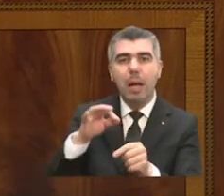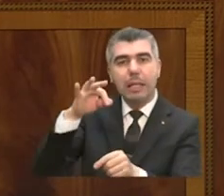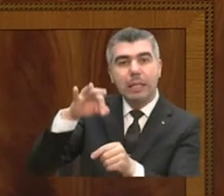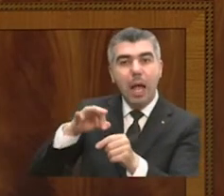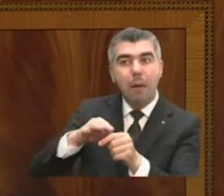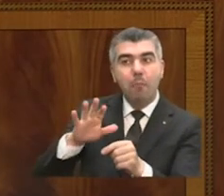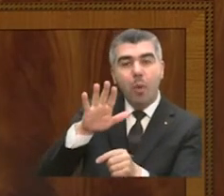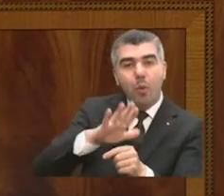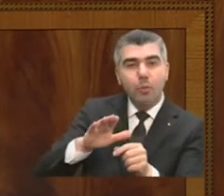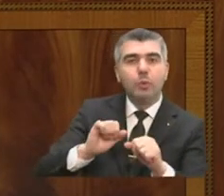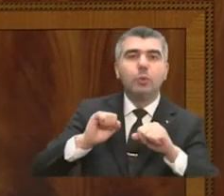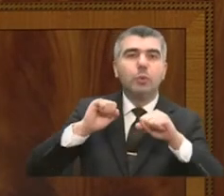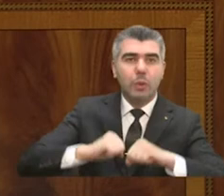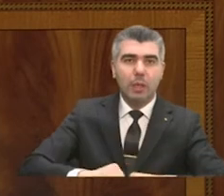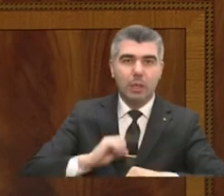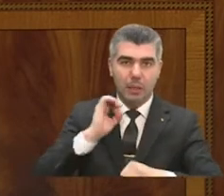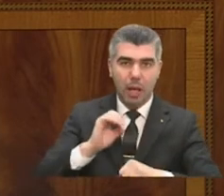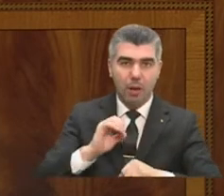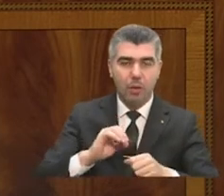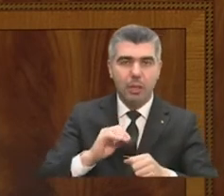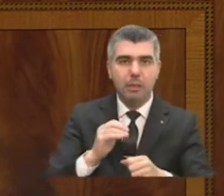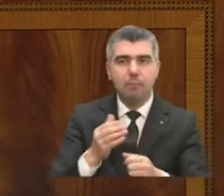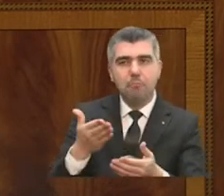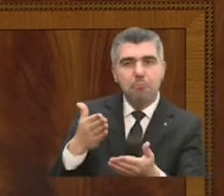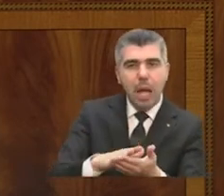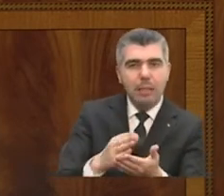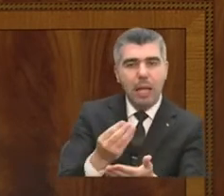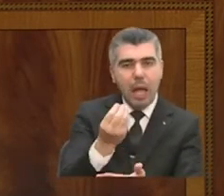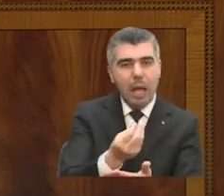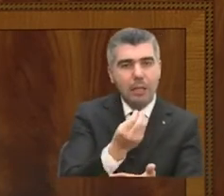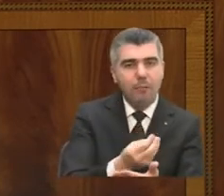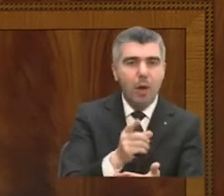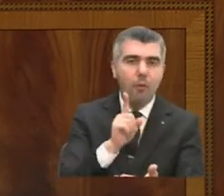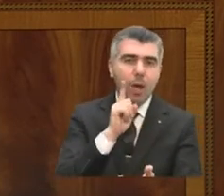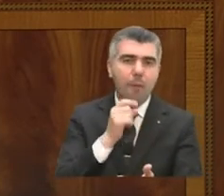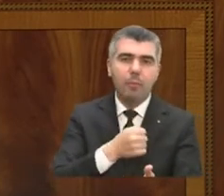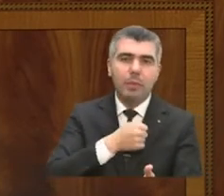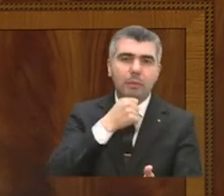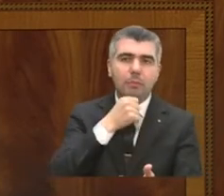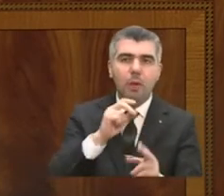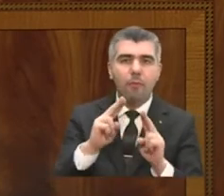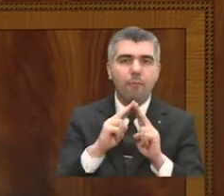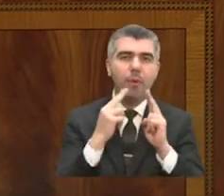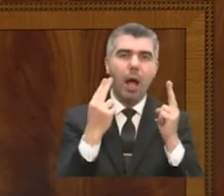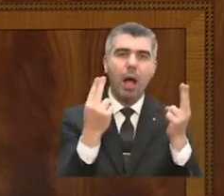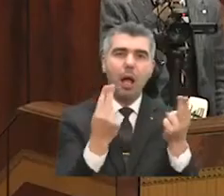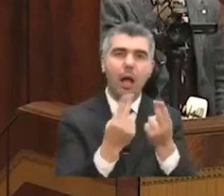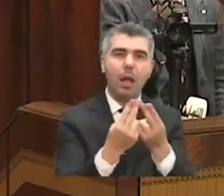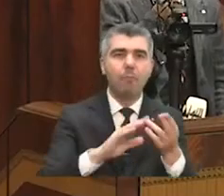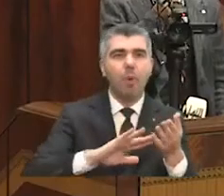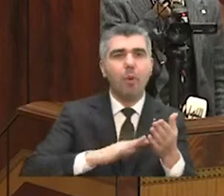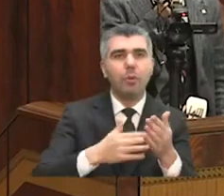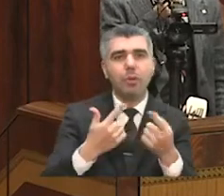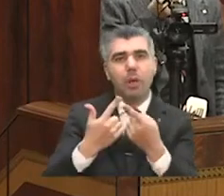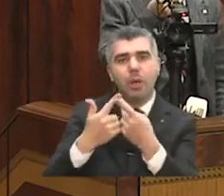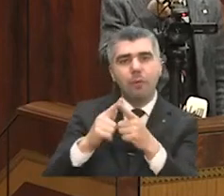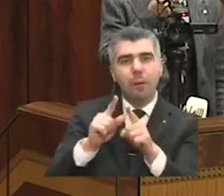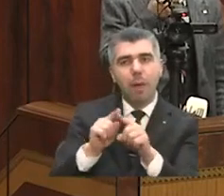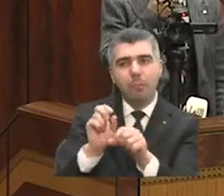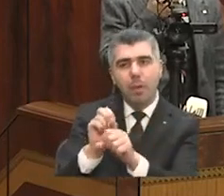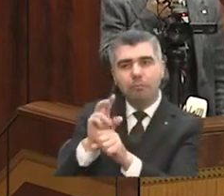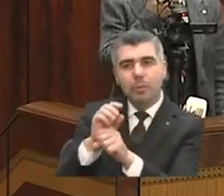des armes et vous occuper des problèmes de changement climatique, de la pauvreté, parce que